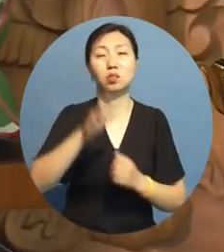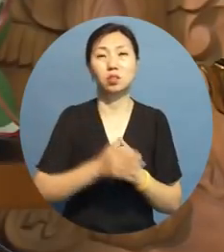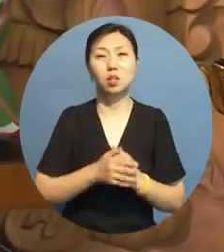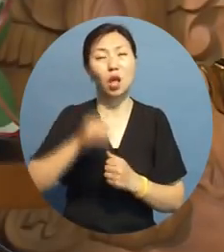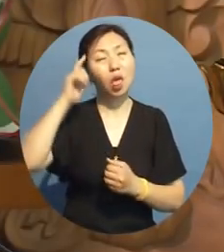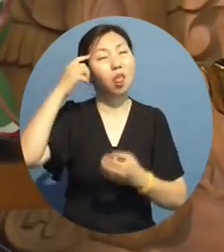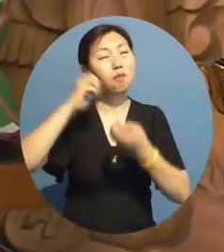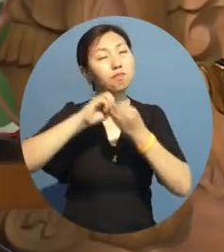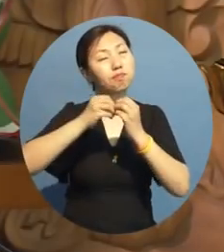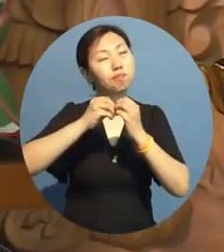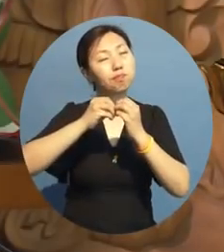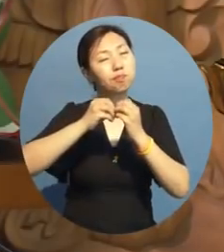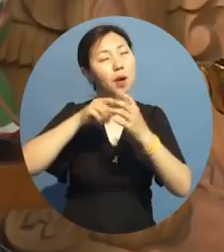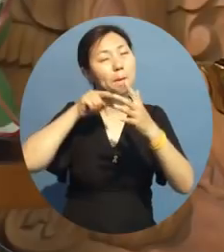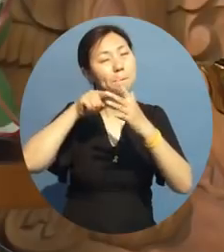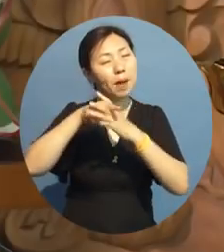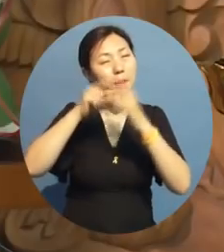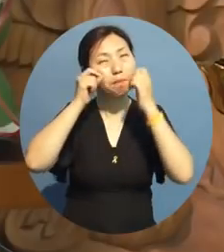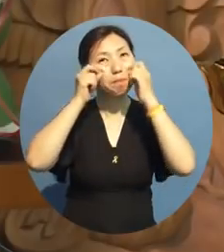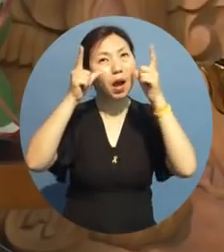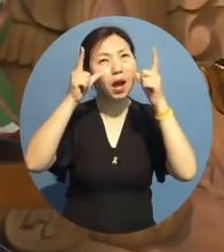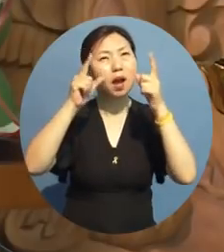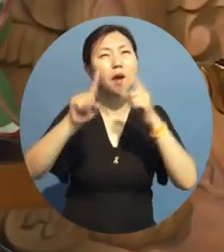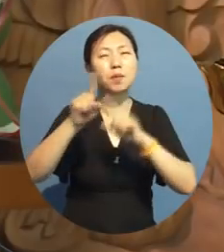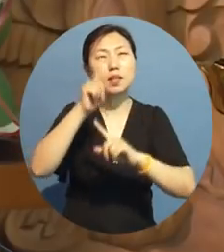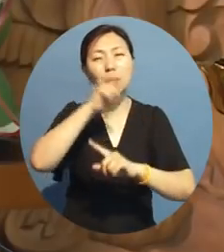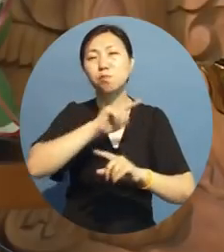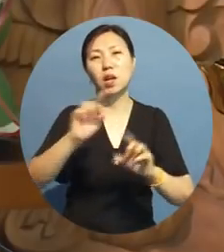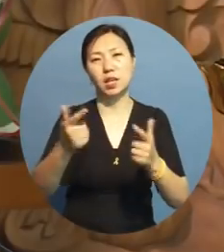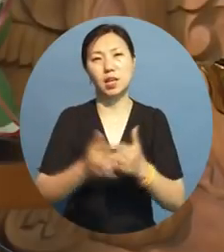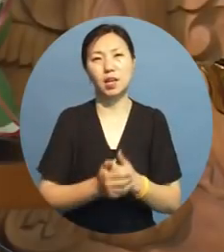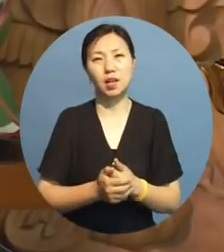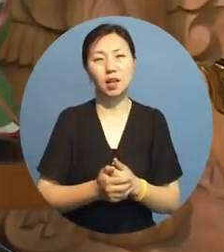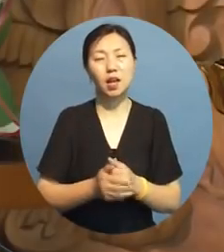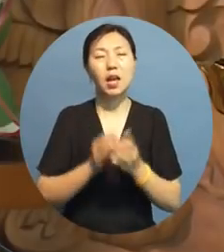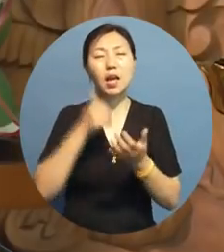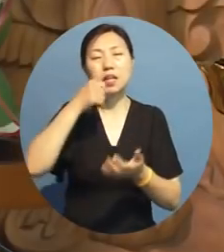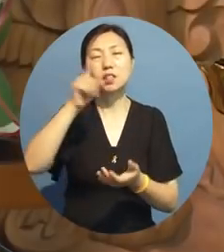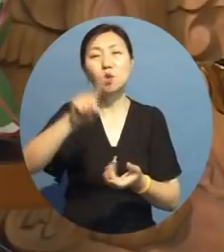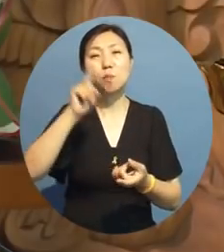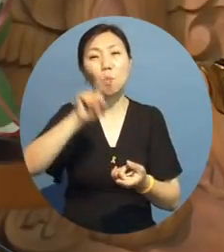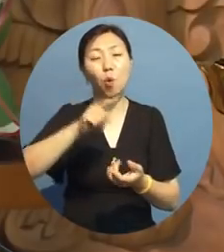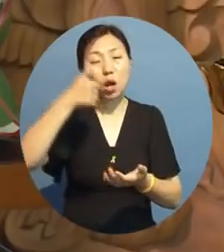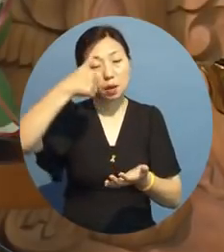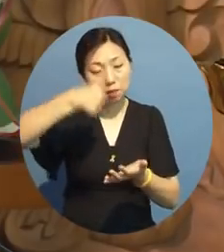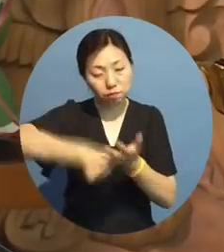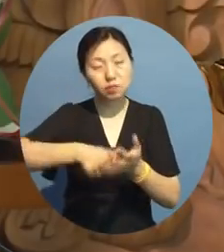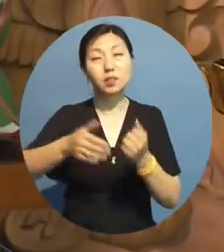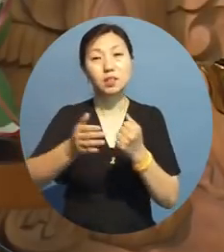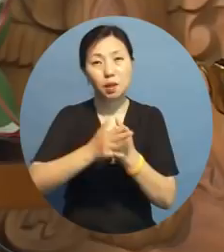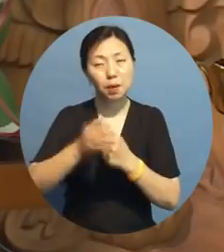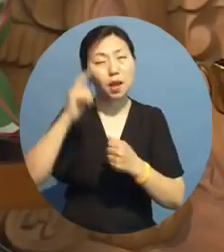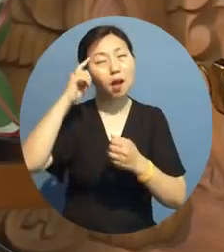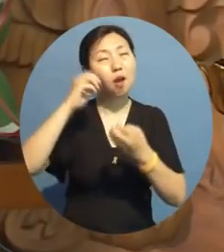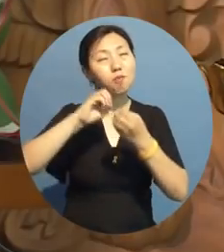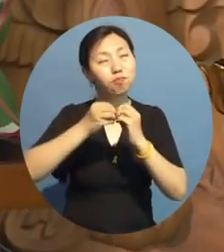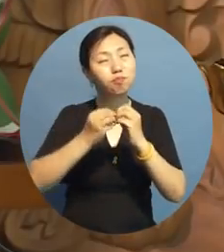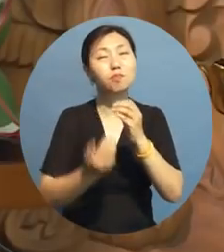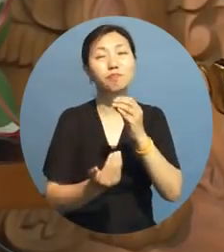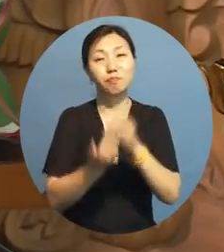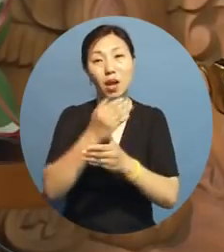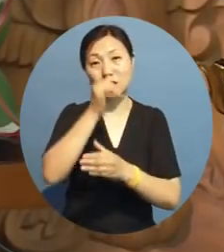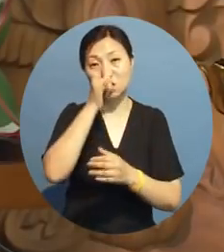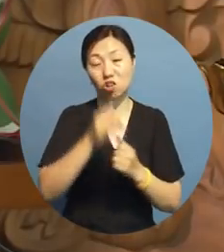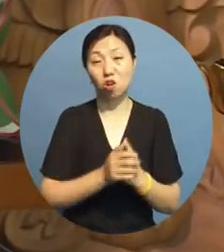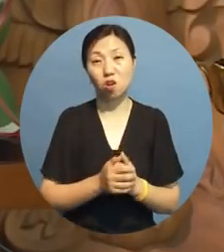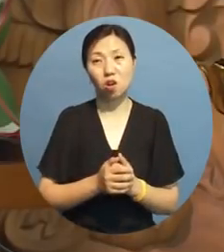망상을 피웠다 하는 것만 보고 나쁘게 볼 게 아니라 아 그래도 기도를 하고 있구나. 하고 있으니 망상을 피우지.